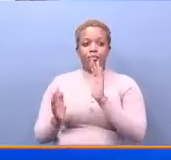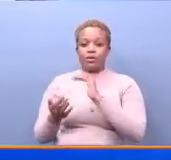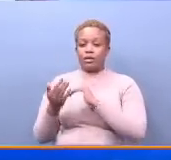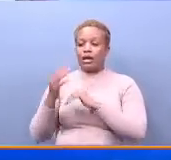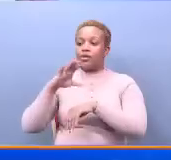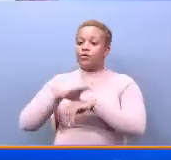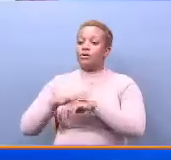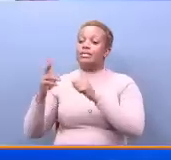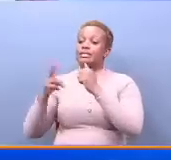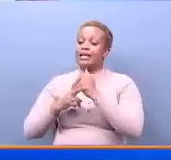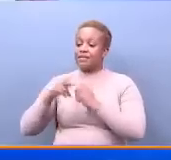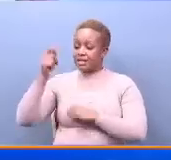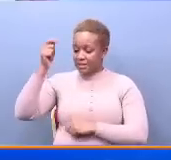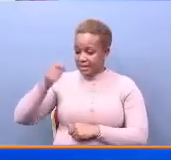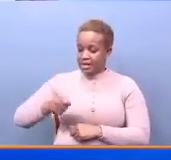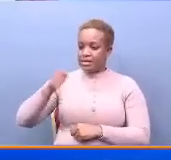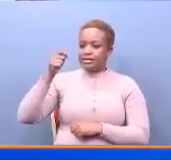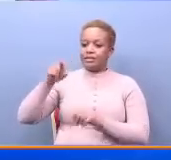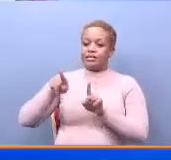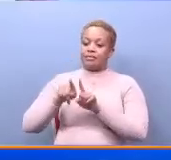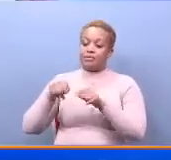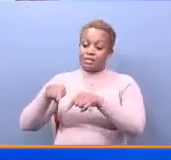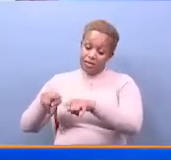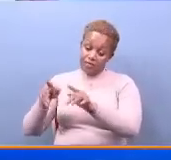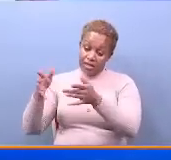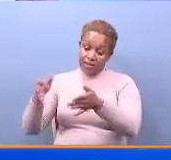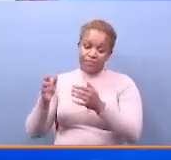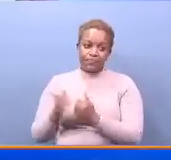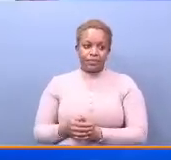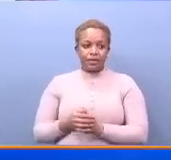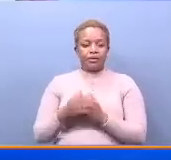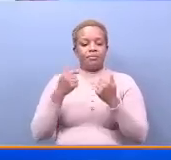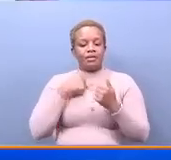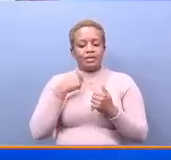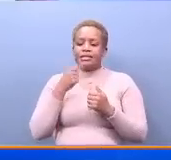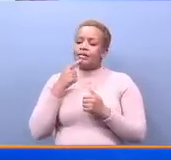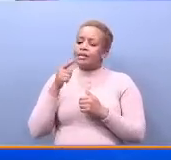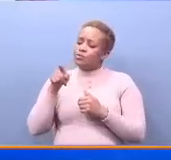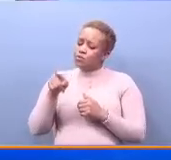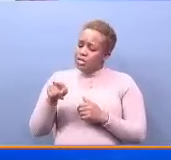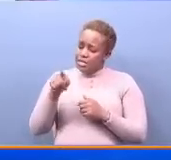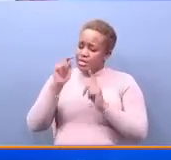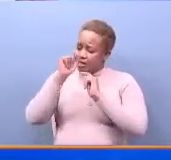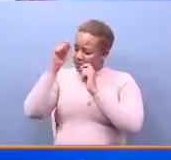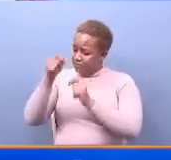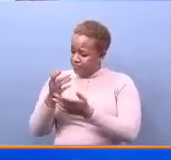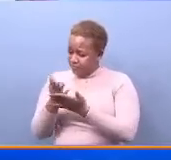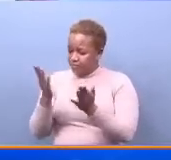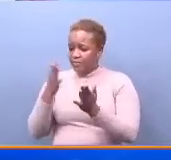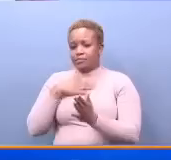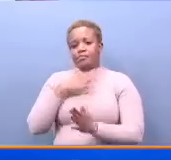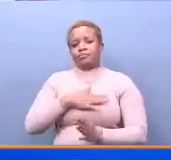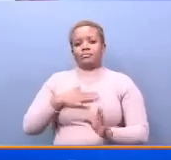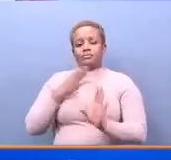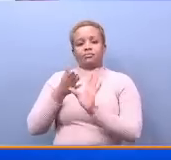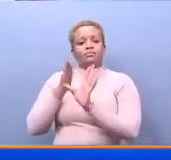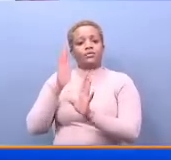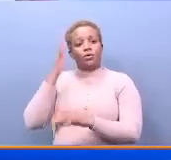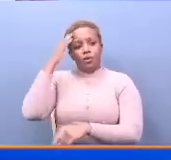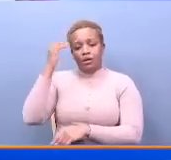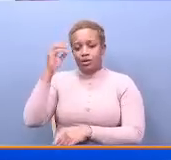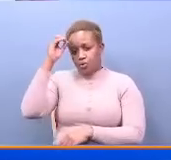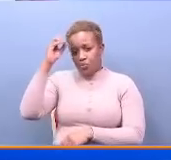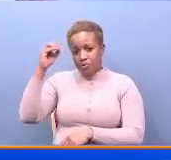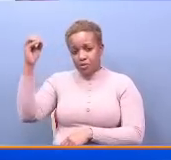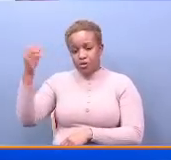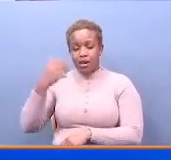saba yeye mwenyewe akikua. Kumwambia mama yetu, dada yetu tunakuheshimu, tafadhali jiondoe kwa sababu already uko na opinion na hii